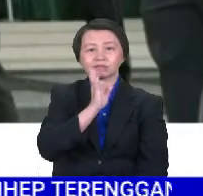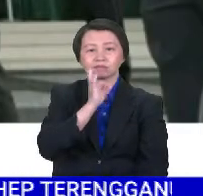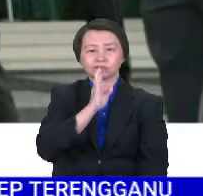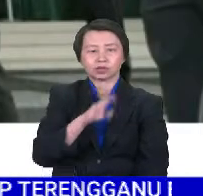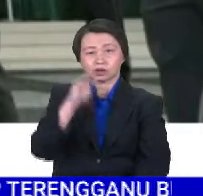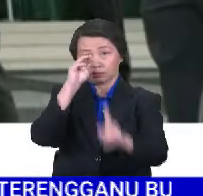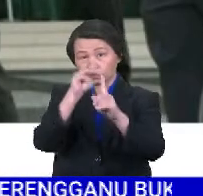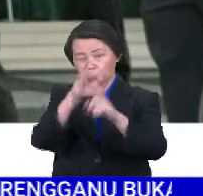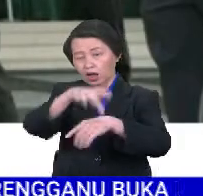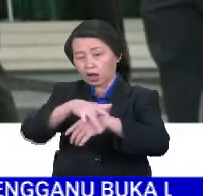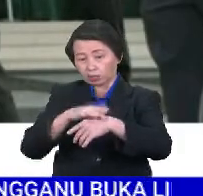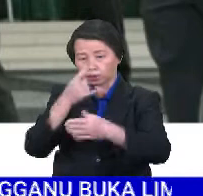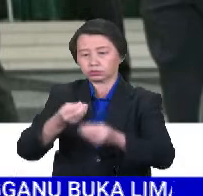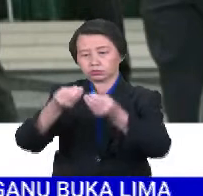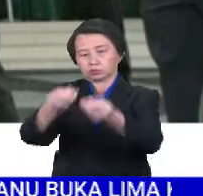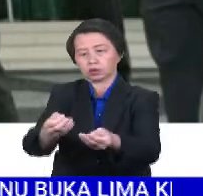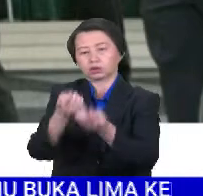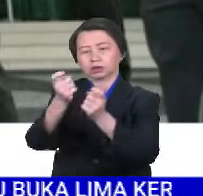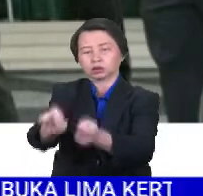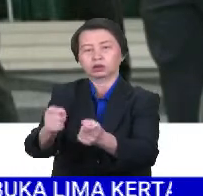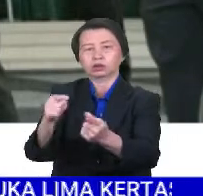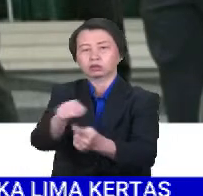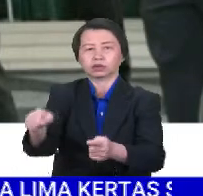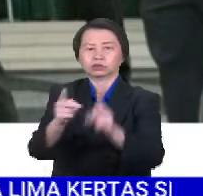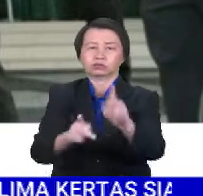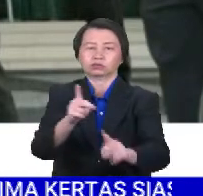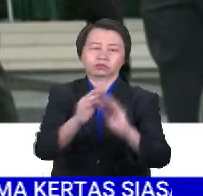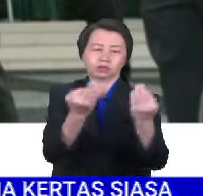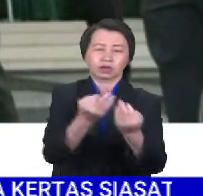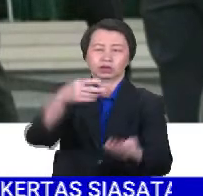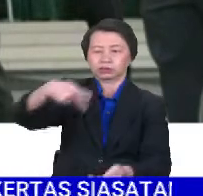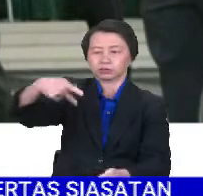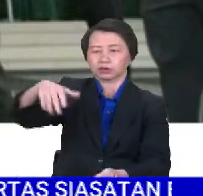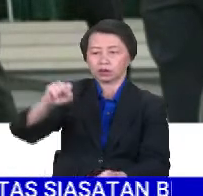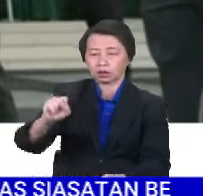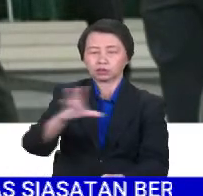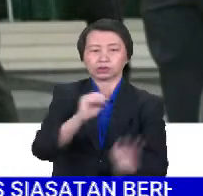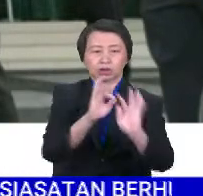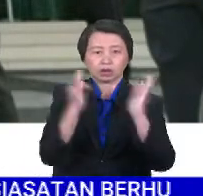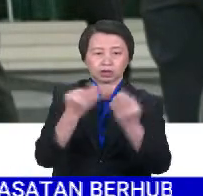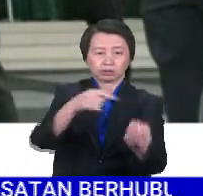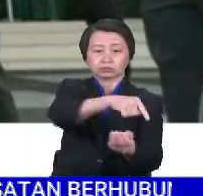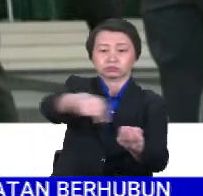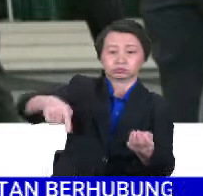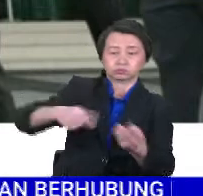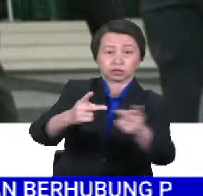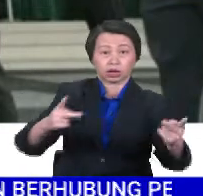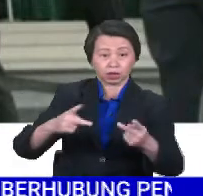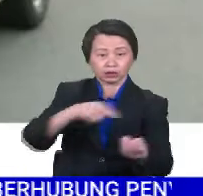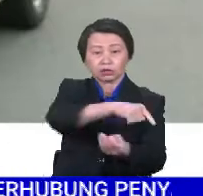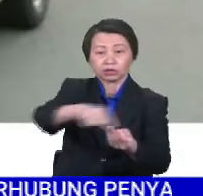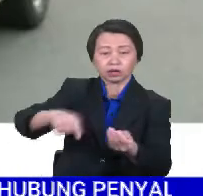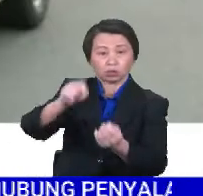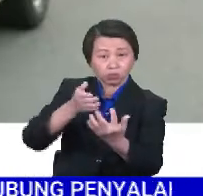awal itu bagi memberikan sumbangan kepada mangsa banci di PPS dan kawasan sekitar yang boleh diekses